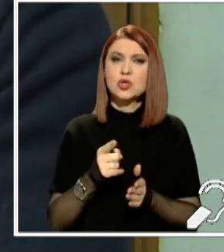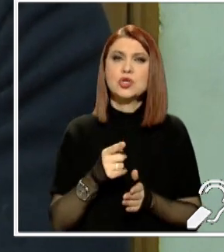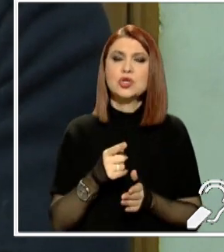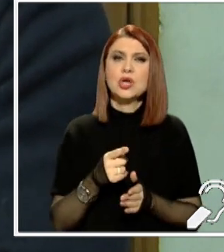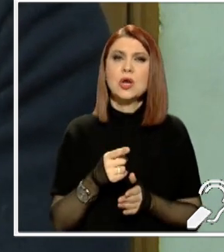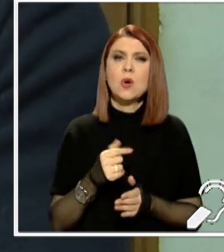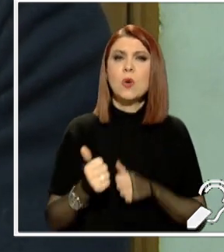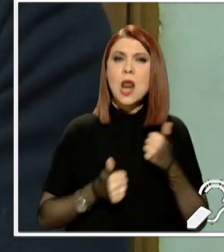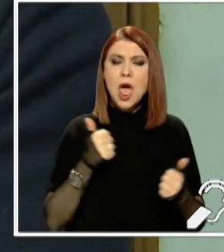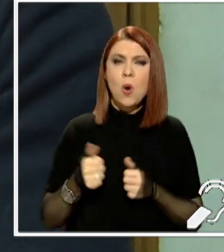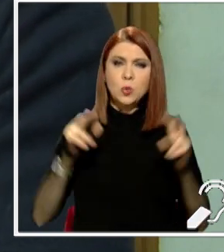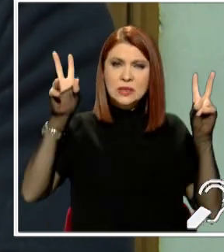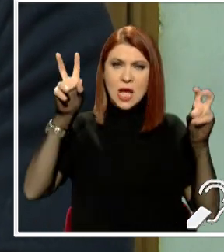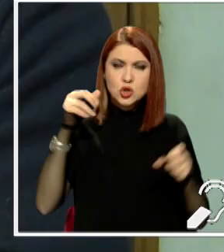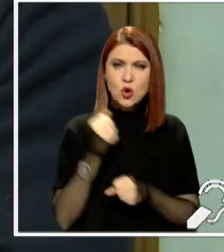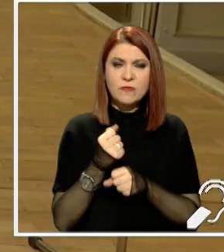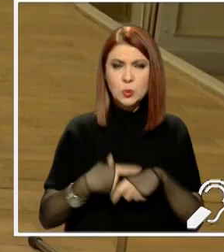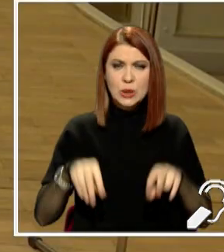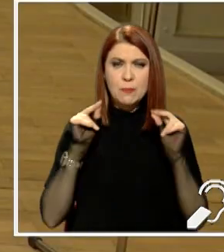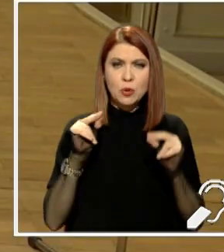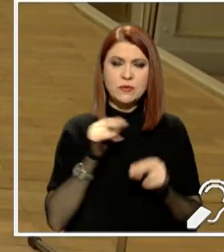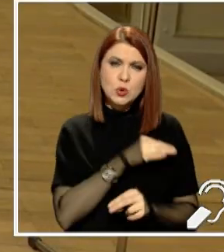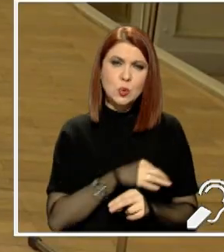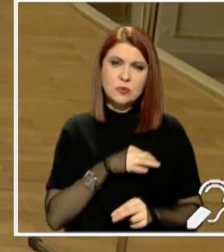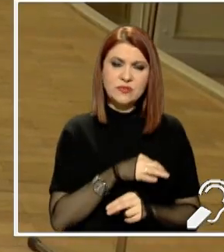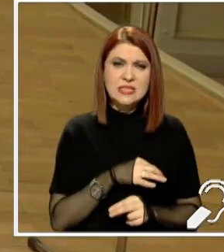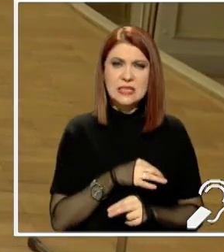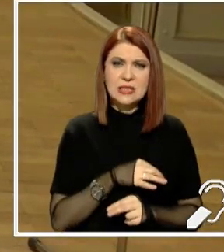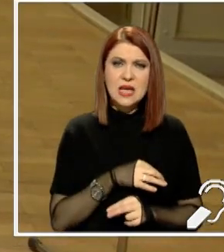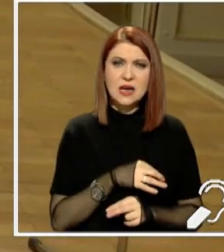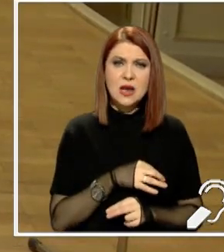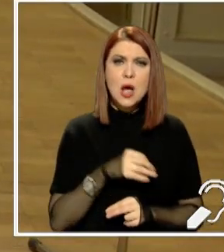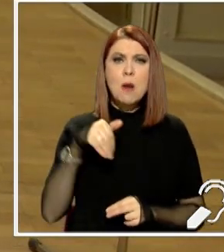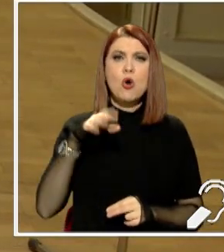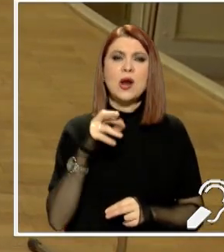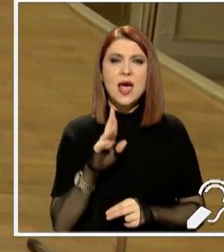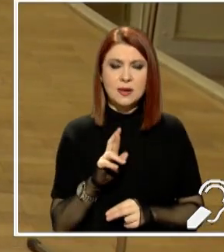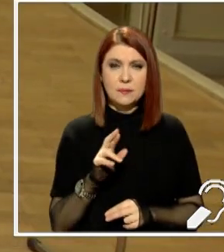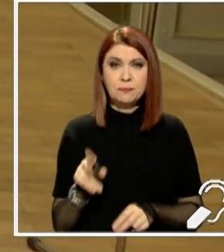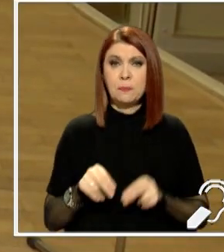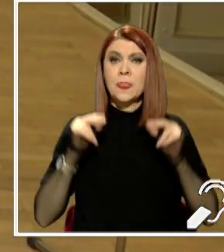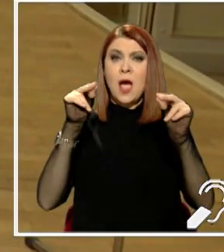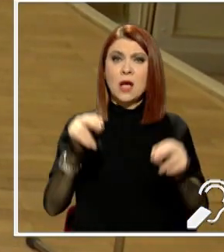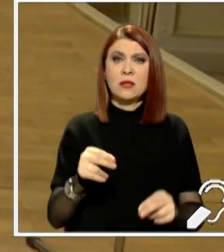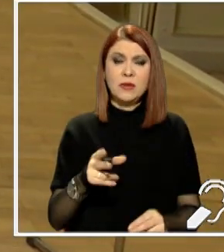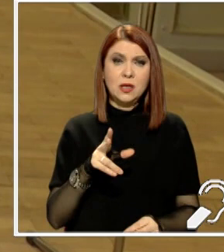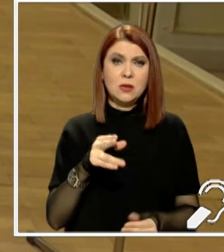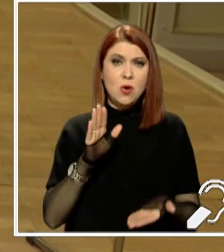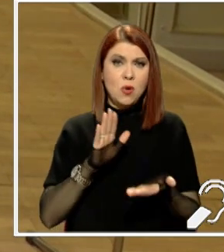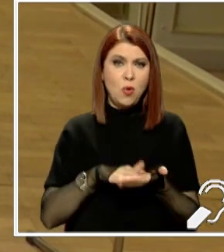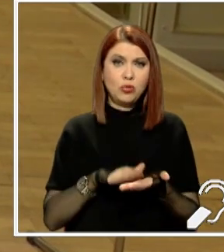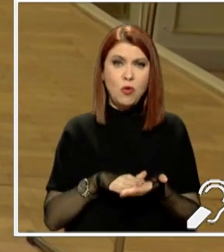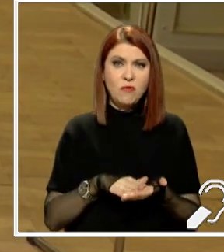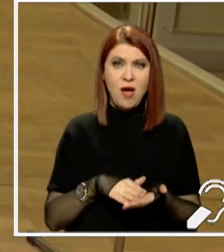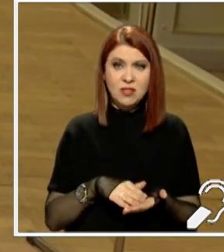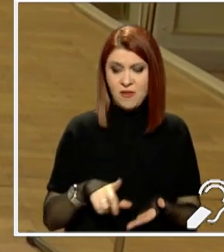laudatio realizat de profesor universitar emerit Vasile Morar. El a devenit o mărturie vie a acestei istorii